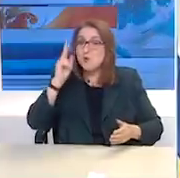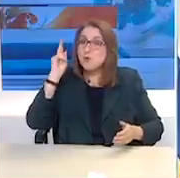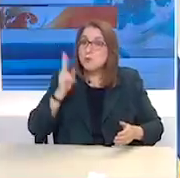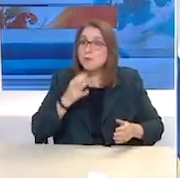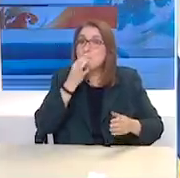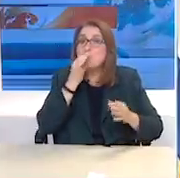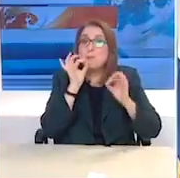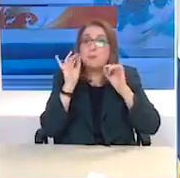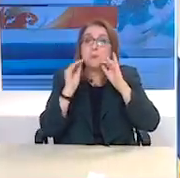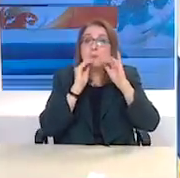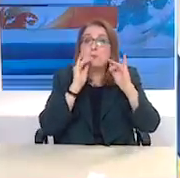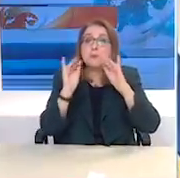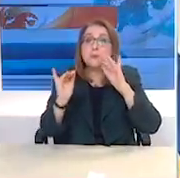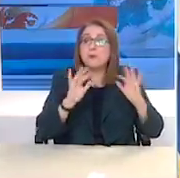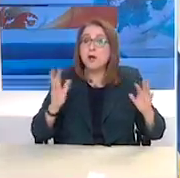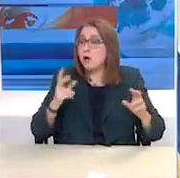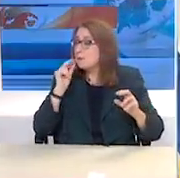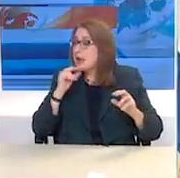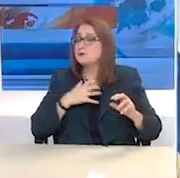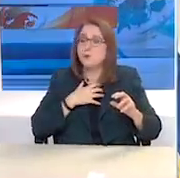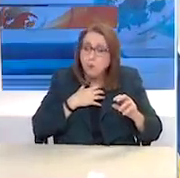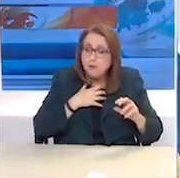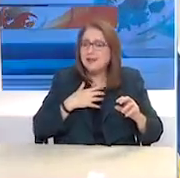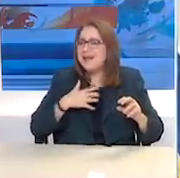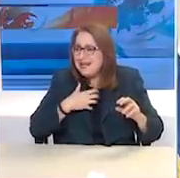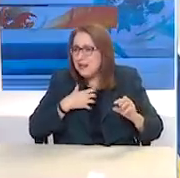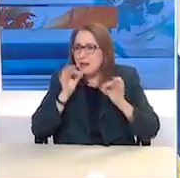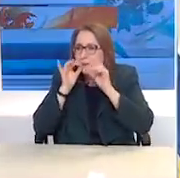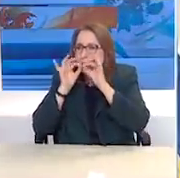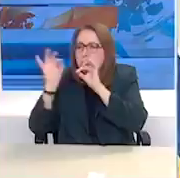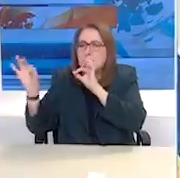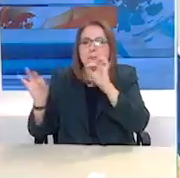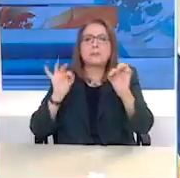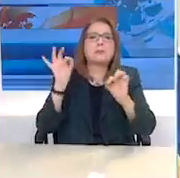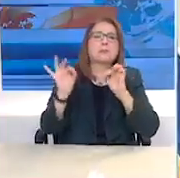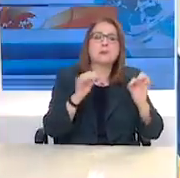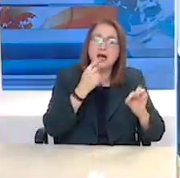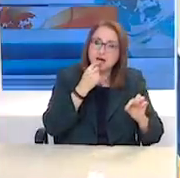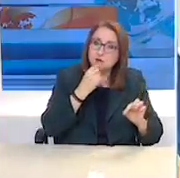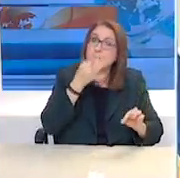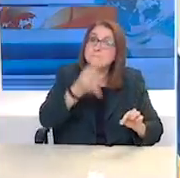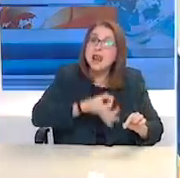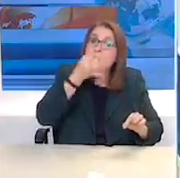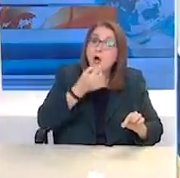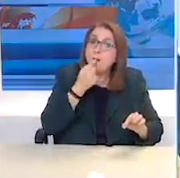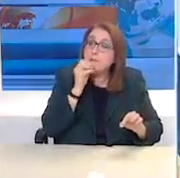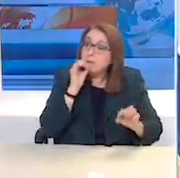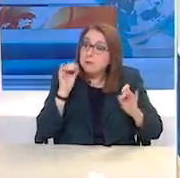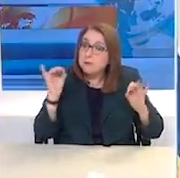ήπια συμπτωματικός. Και γι' αυτό νομίζω είναι το καλύτερο μέτρο αυτή την εποχή, είναι να διατηρήσουμε αυτή την